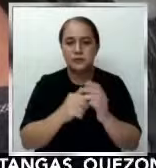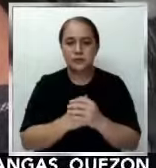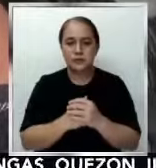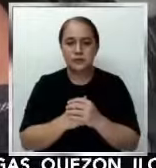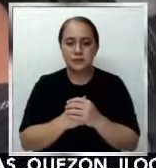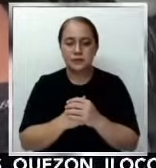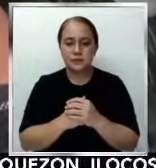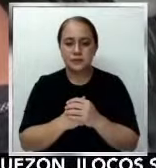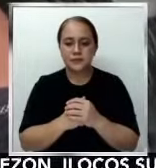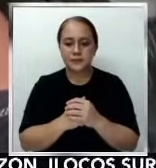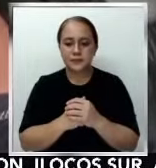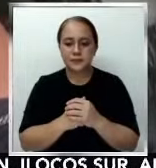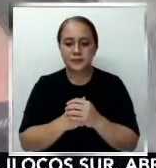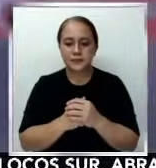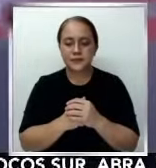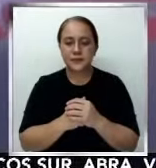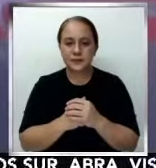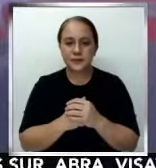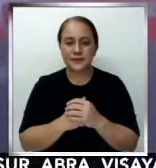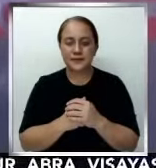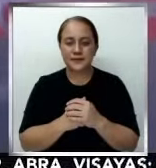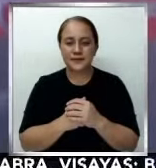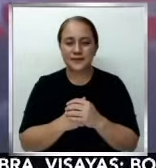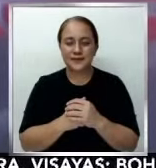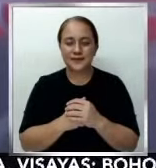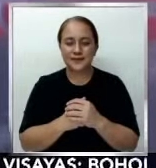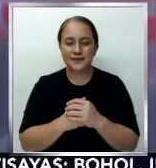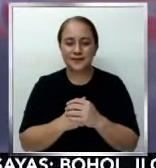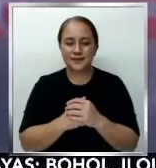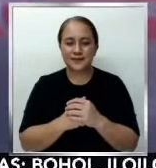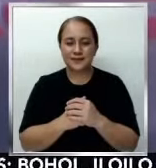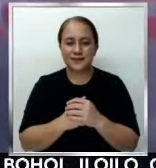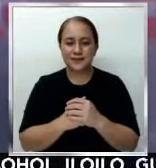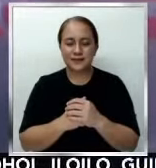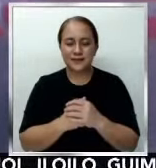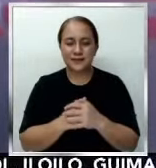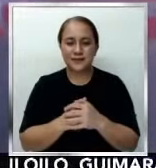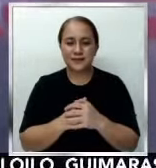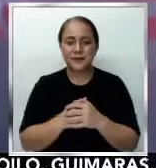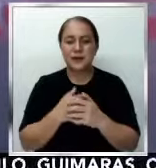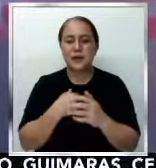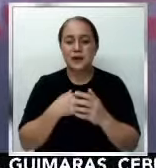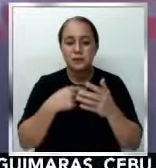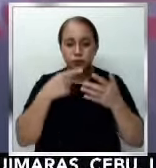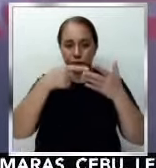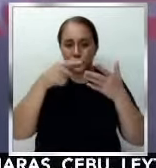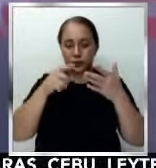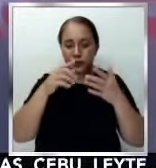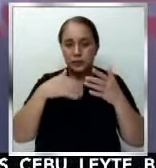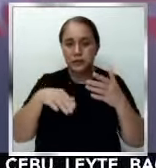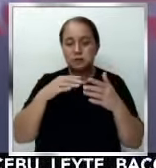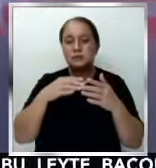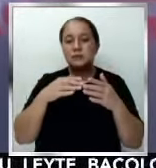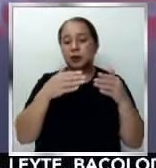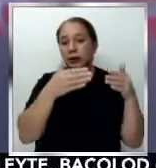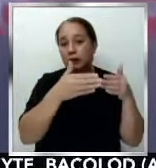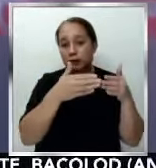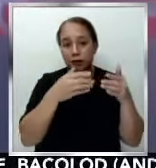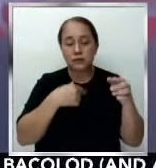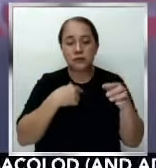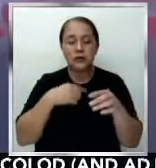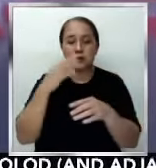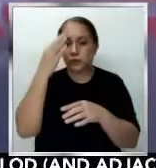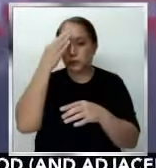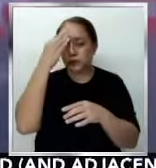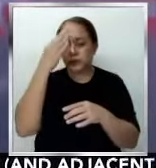nakatuto, 24 Oras. Naglatag ng mga checkpoint sa ilang border ng Bulacan sa unang araw ng Alert